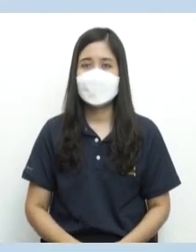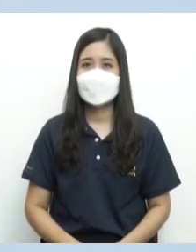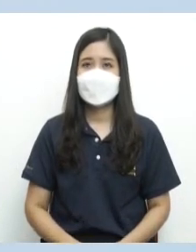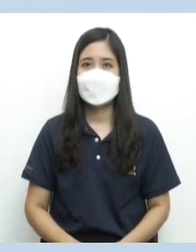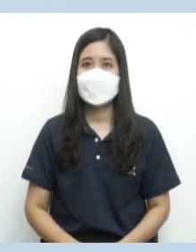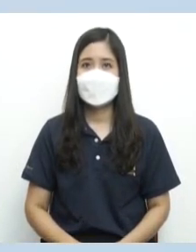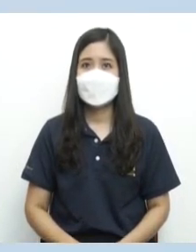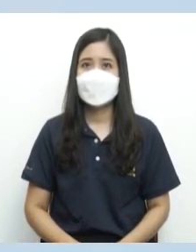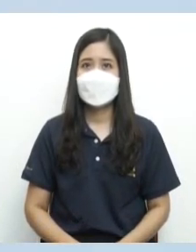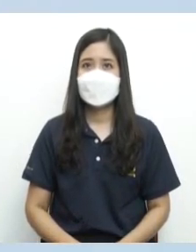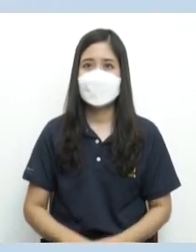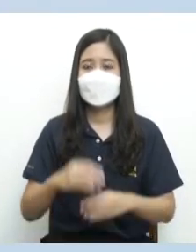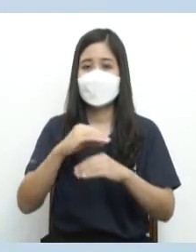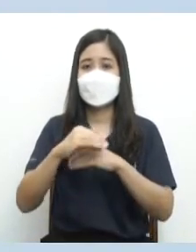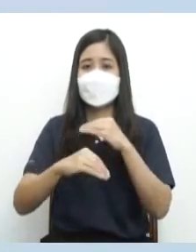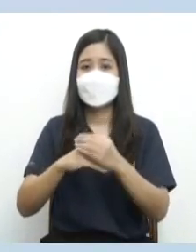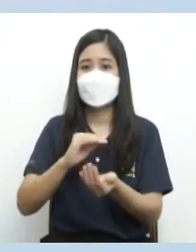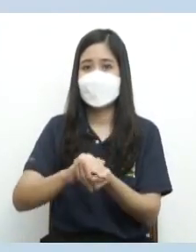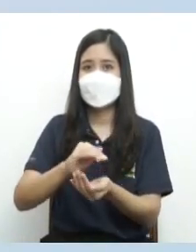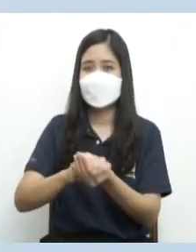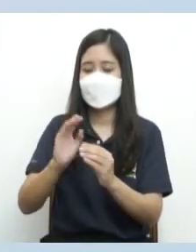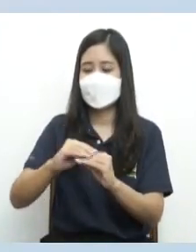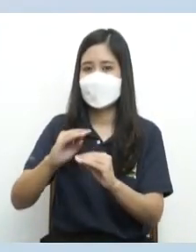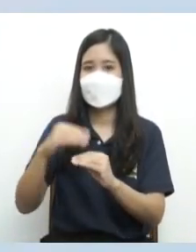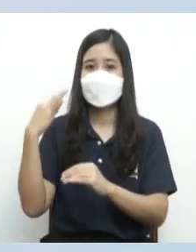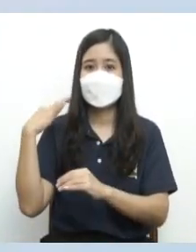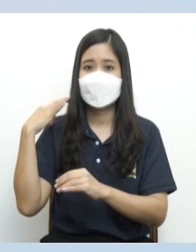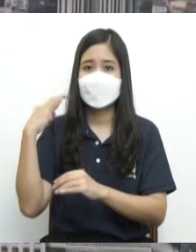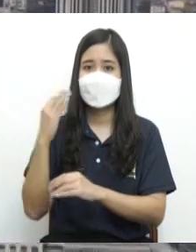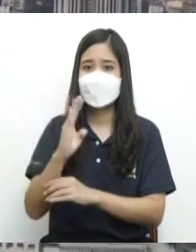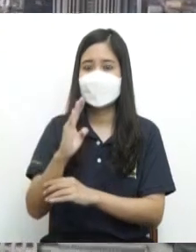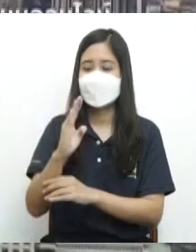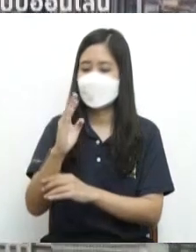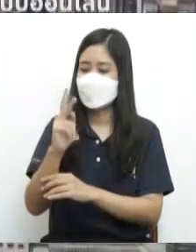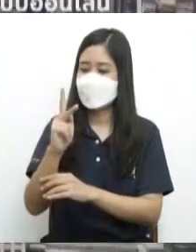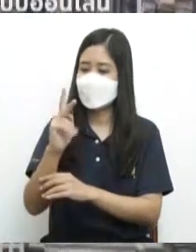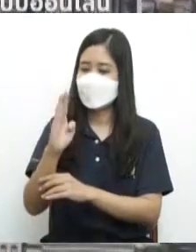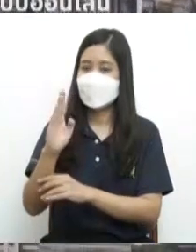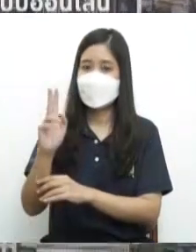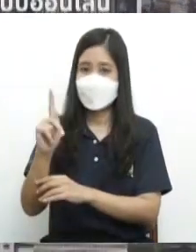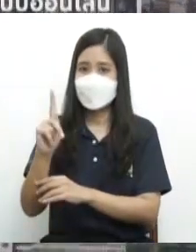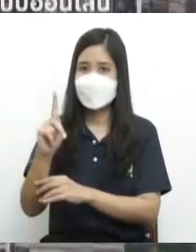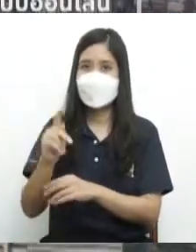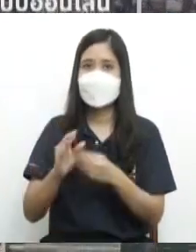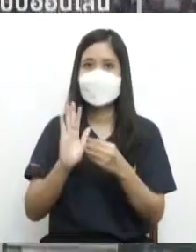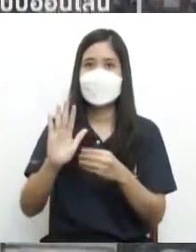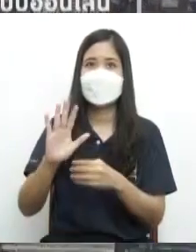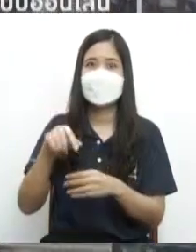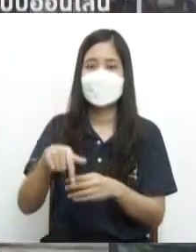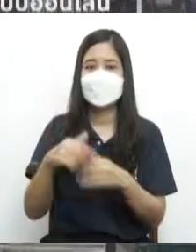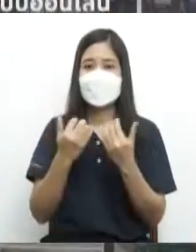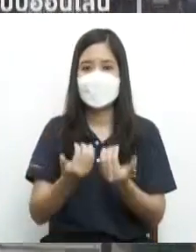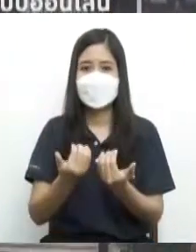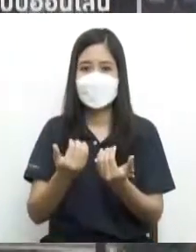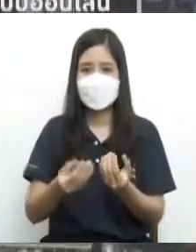โครงการทวีค่าเงินออมเพื่อสมาชิกกบข.ในสังกัดสพท.ทุกความต้องการของครูที่แสดงความคิดเห็นผ่